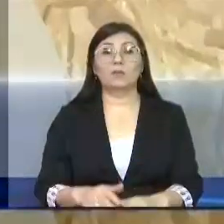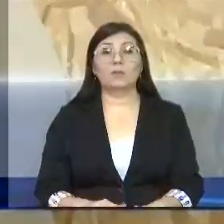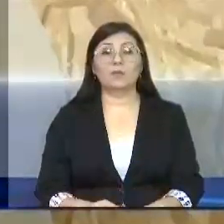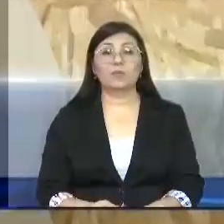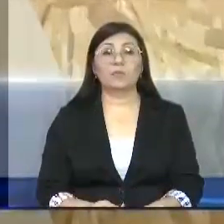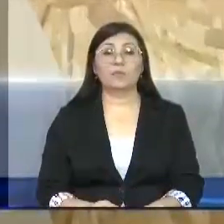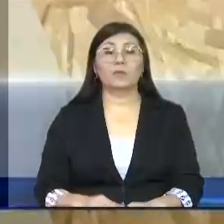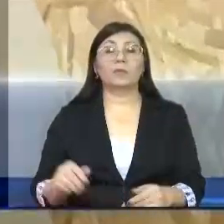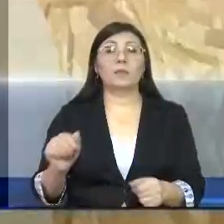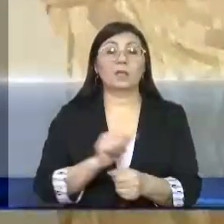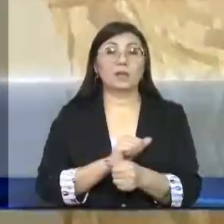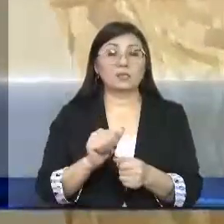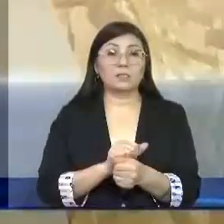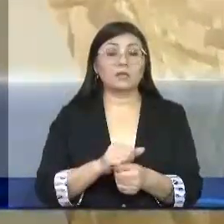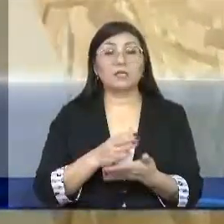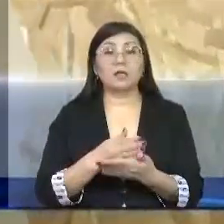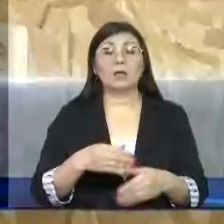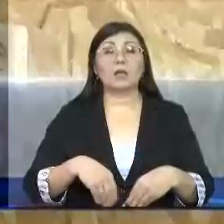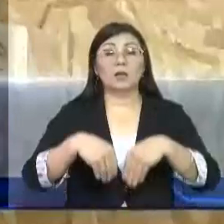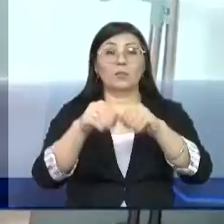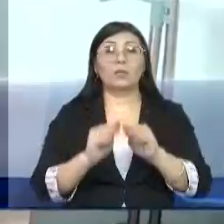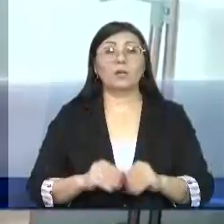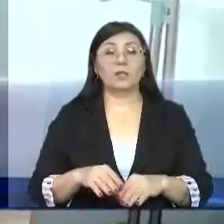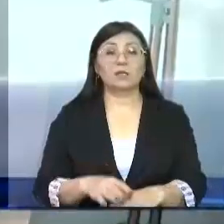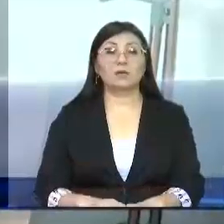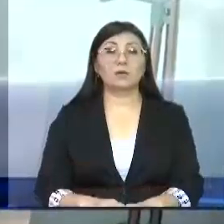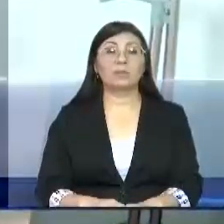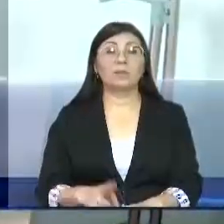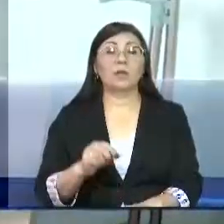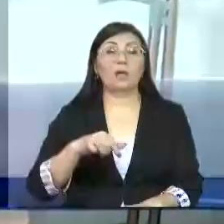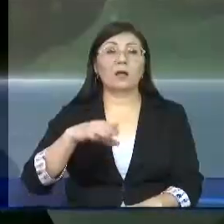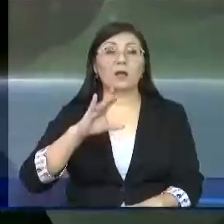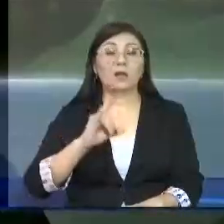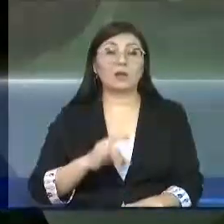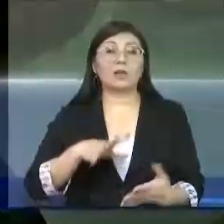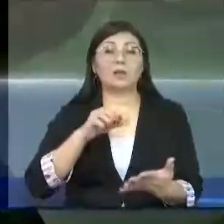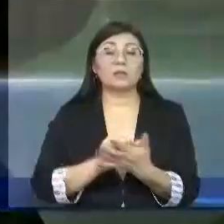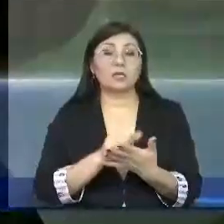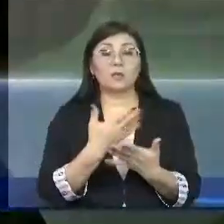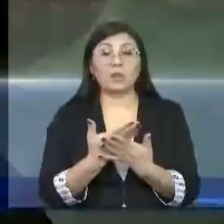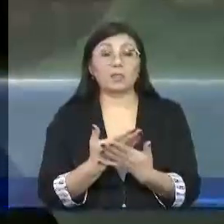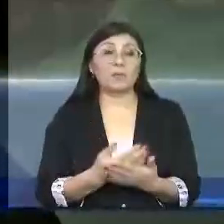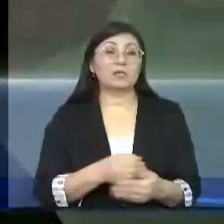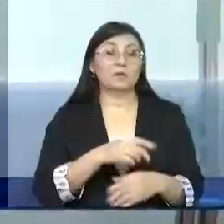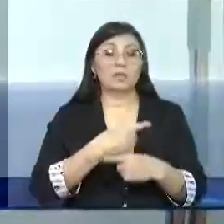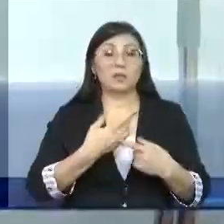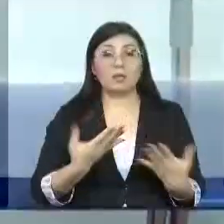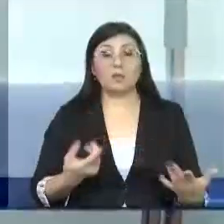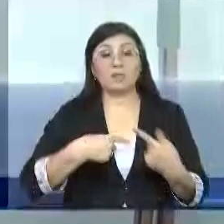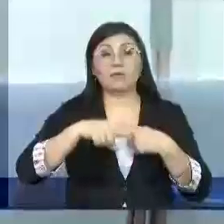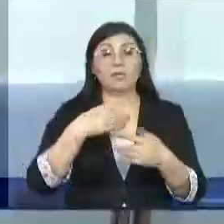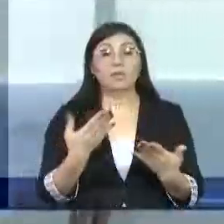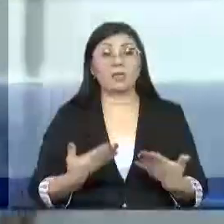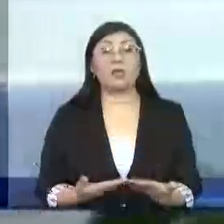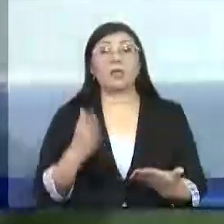для стирки паласов тоже здание. Перспективе есть, да. Каргалинские предприниматели активно занимают самые разные ниши в бизнесе. Тем самым у жителей